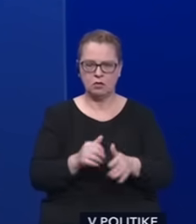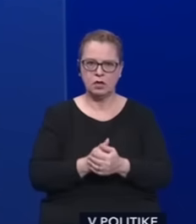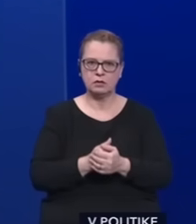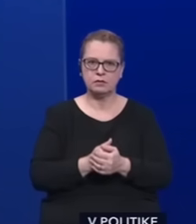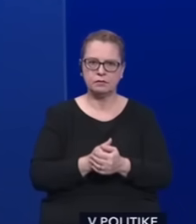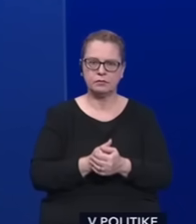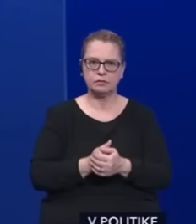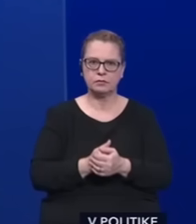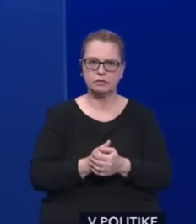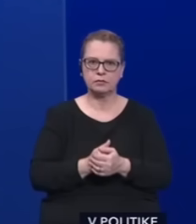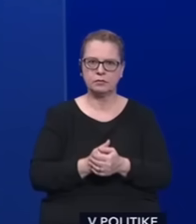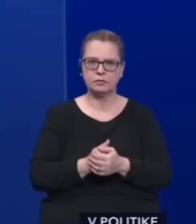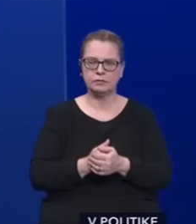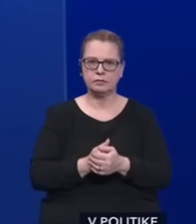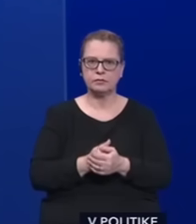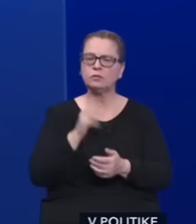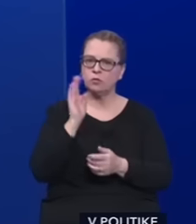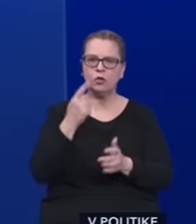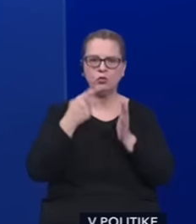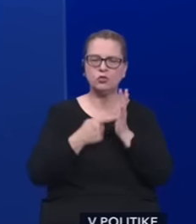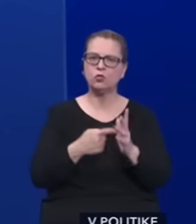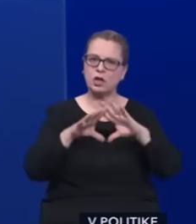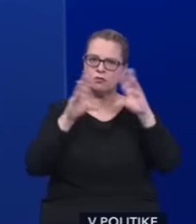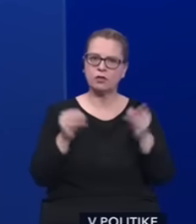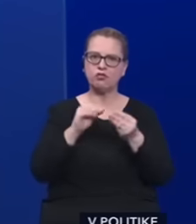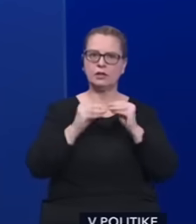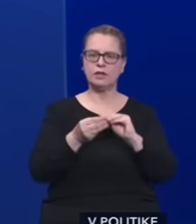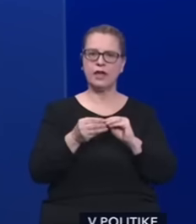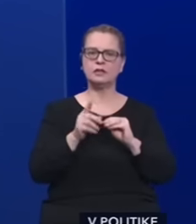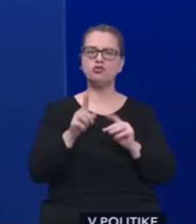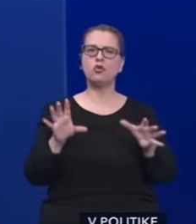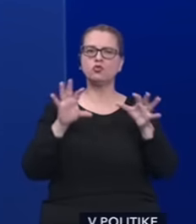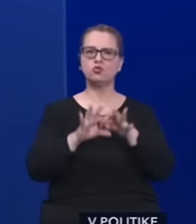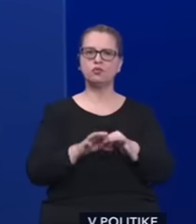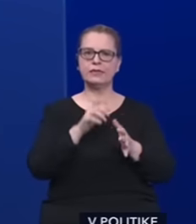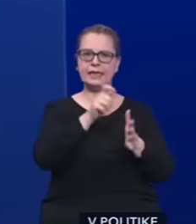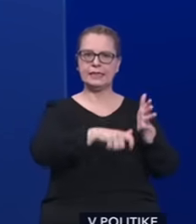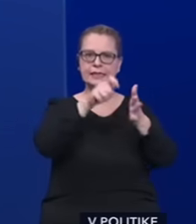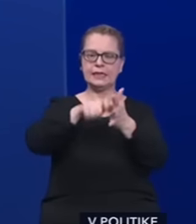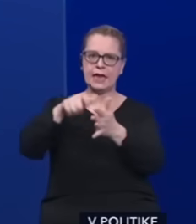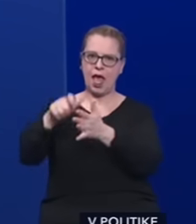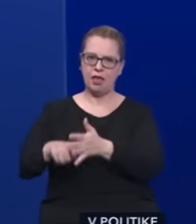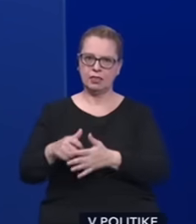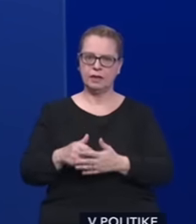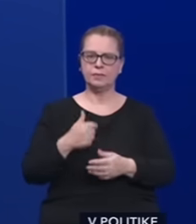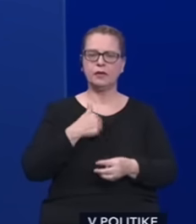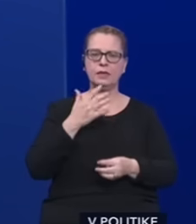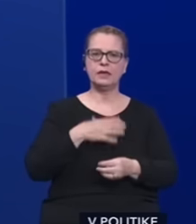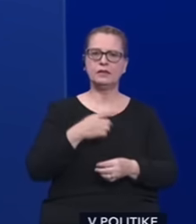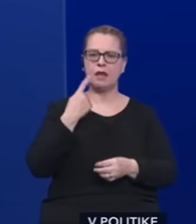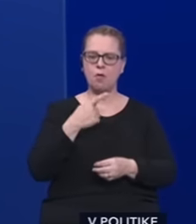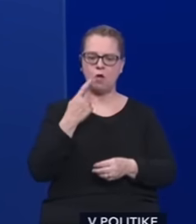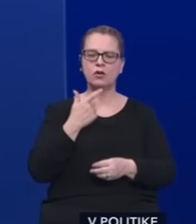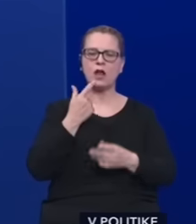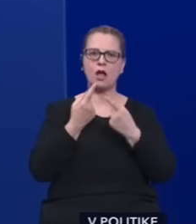aby sme poukazovali na všetky veci v rámci jednotlivých strán, a je dôležité, aby sme hovorili, že ako chceme tú republiku, ako chceme našu krajinu a